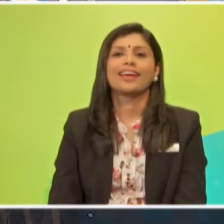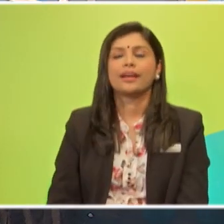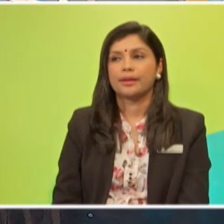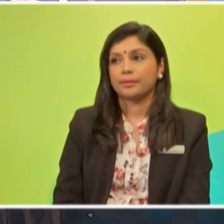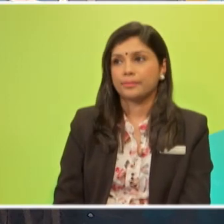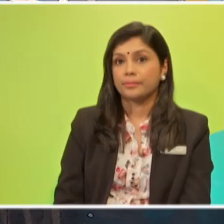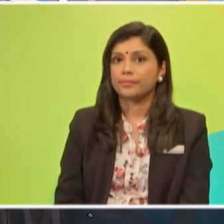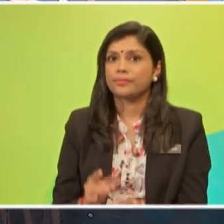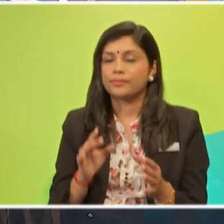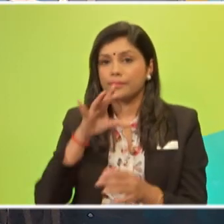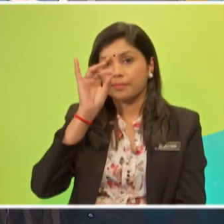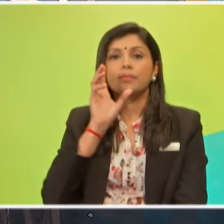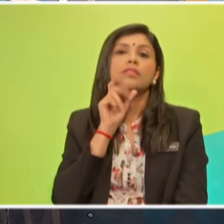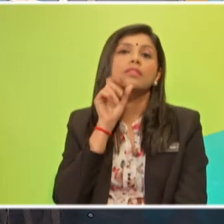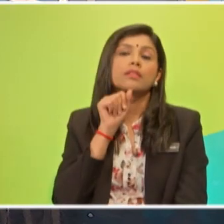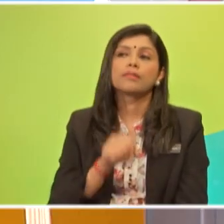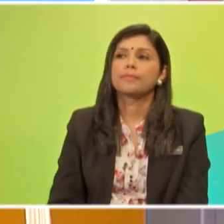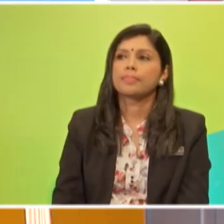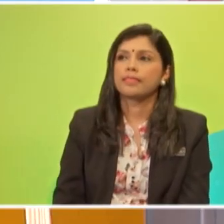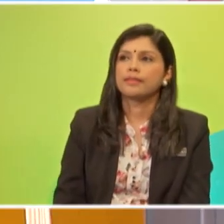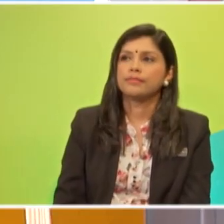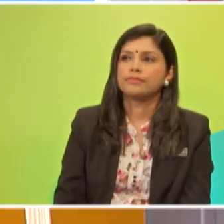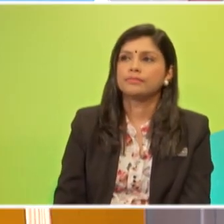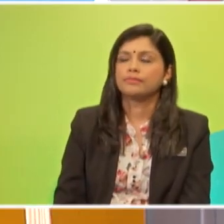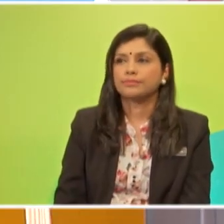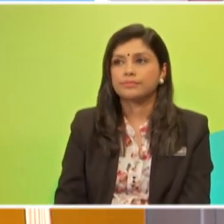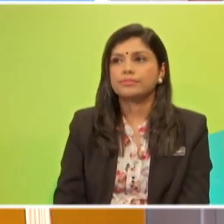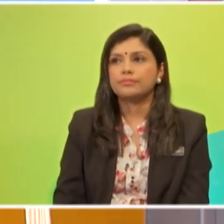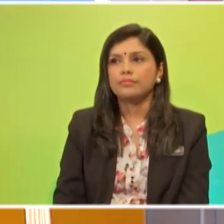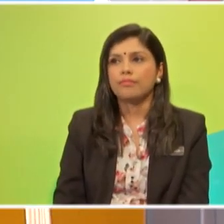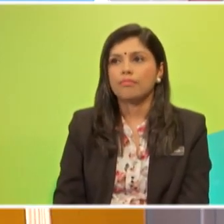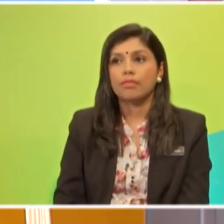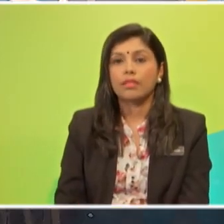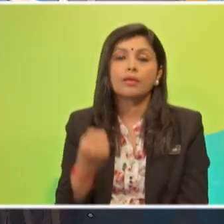Jom. Okey, orange. Yang ini, cikgu. Saya ambil tangan kanan. Okey, yang ini.